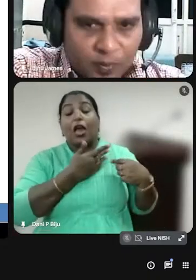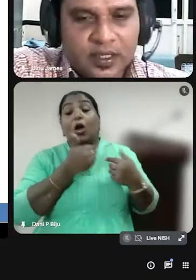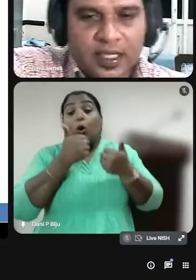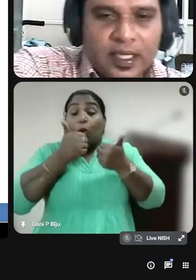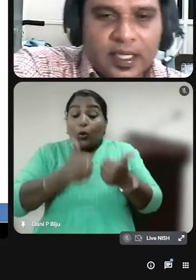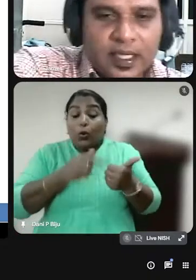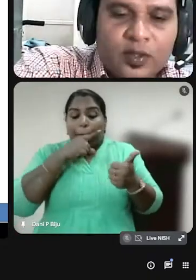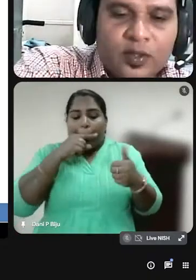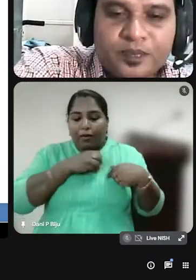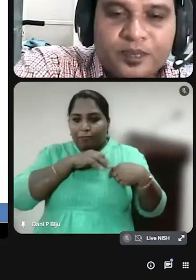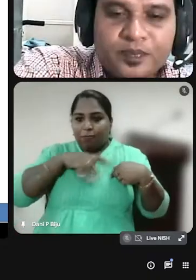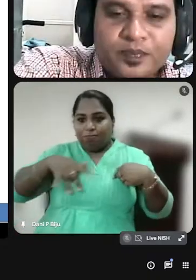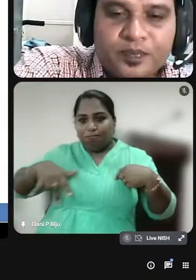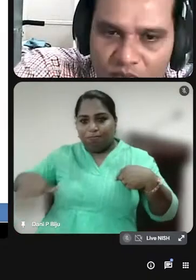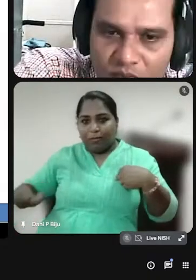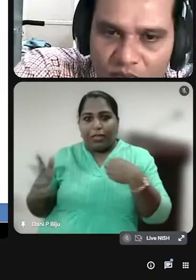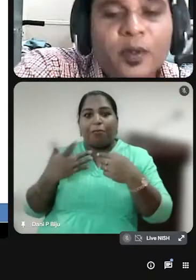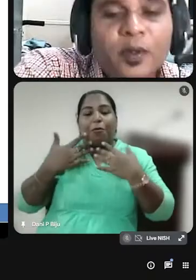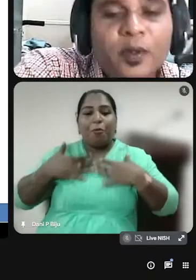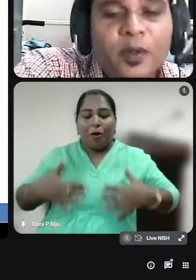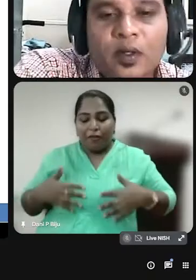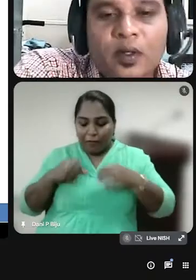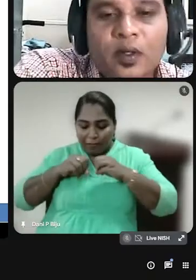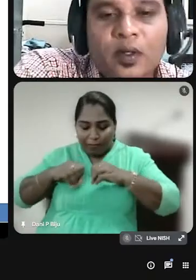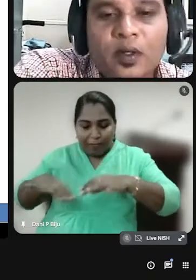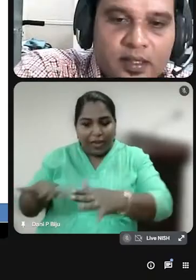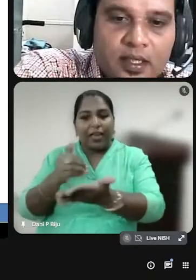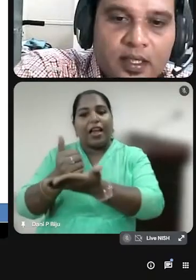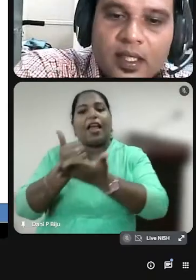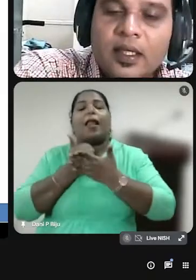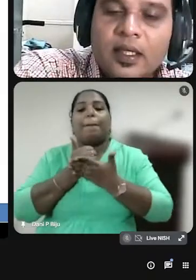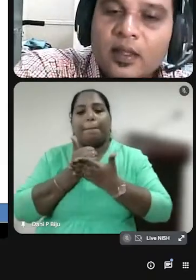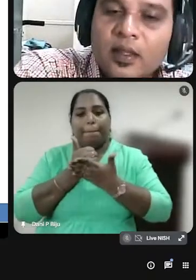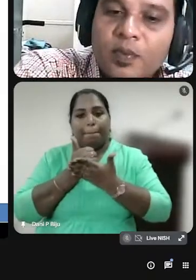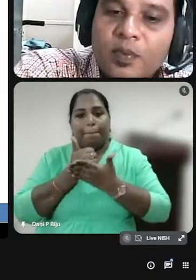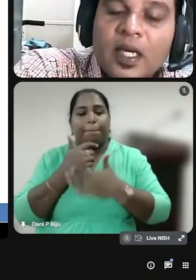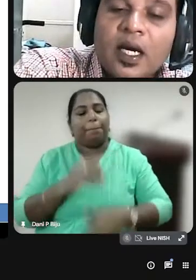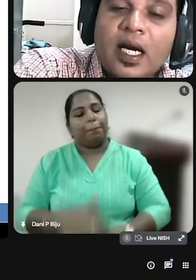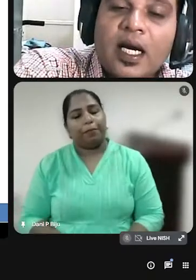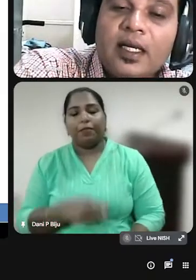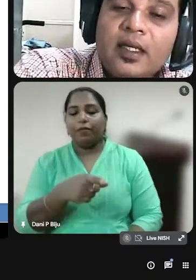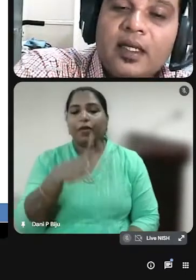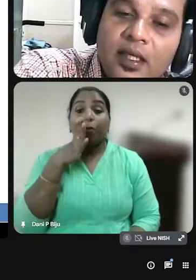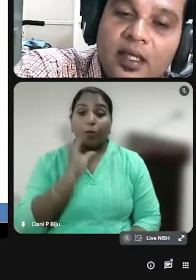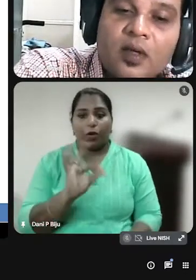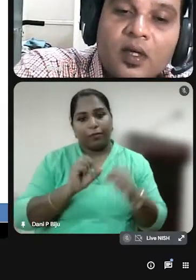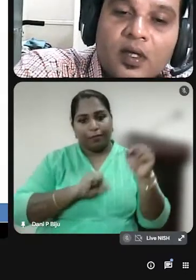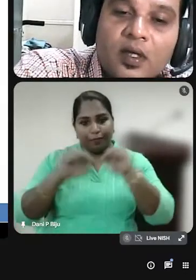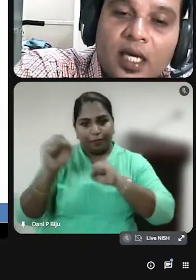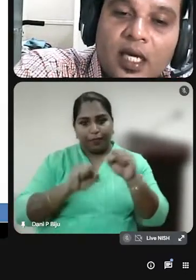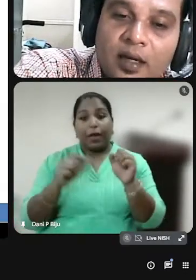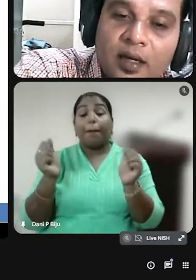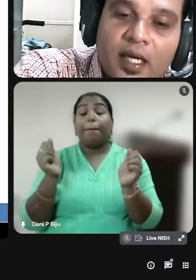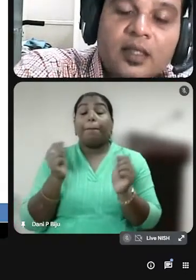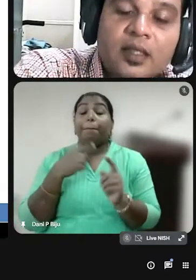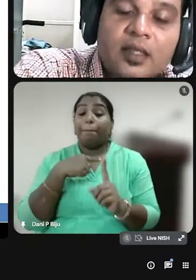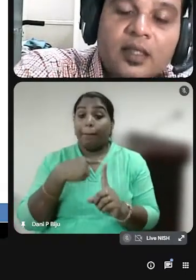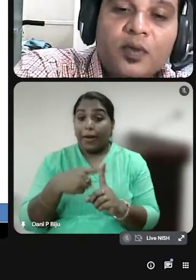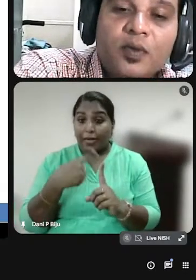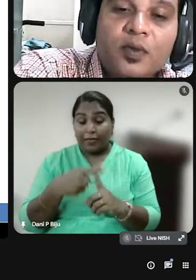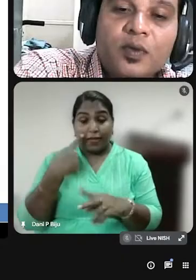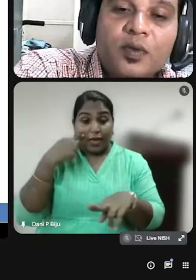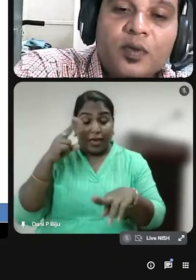ശരീരഭാഗങ്ങളിലേക്ക് പോവുകയും ചെയ്യാനായിട്ട് ഏറ്റവും ഇമ്പോർട്ടൻ്റ് ആയിട്ടുള്ള ഒരു എക്സസൈസാണ്. അതോടൊപ്പം കാലിൽ നീരുള്ളവർ, കാലിന്റെ